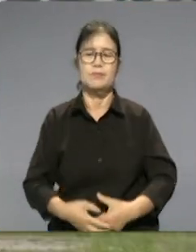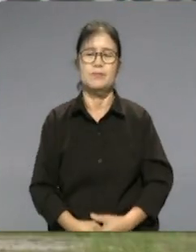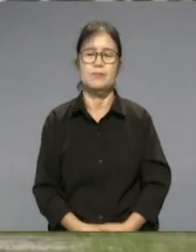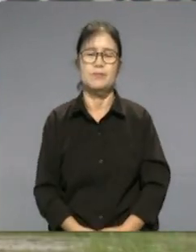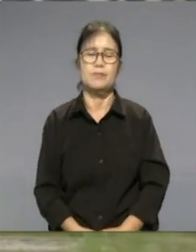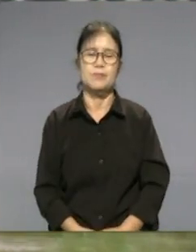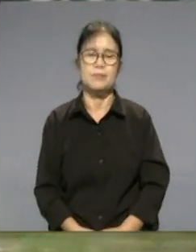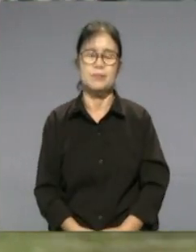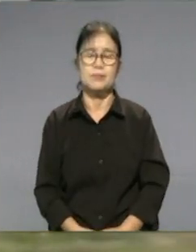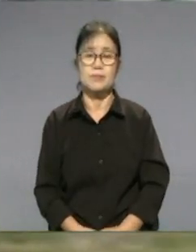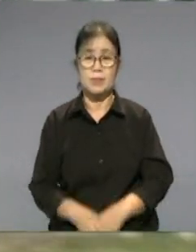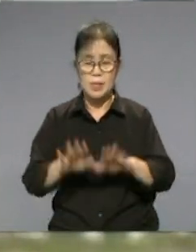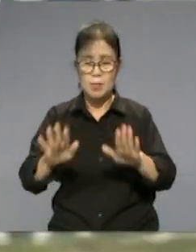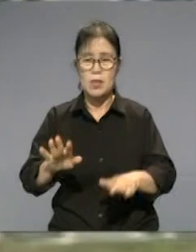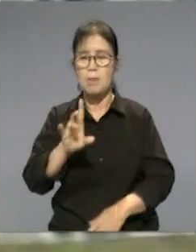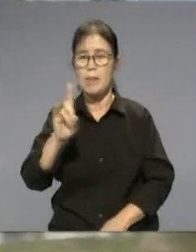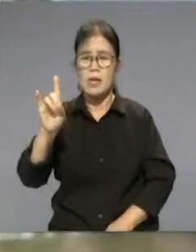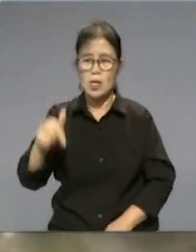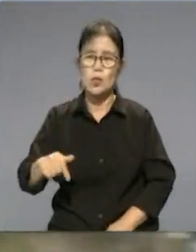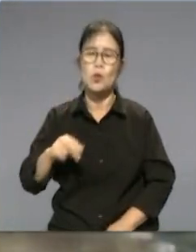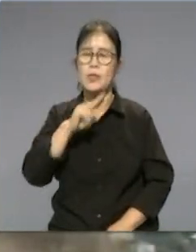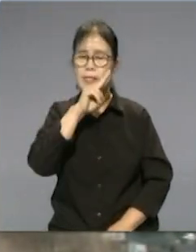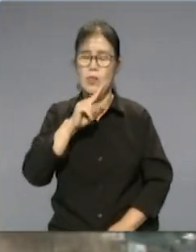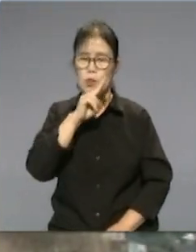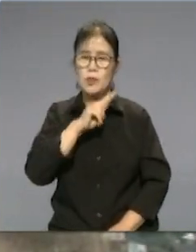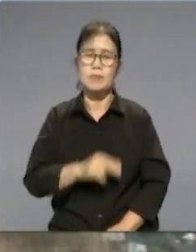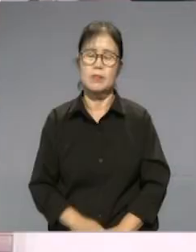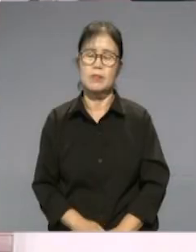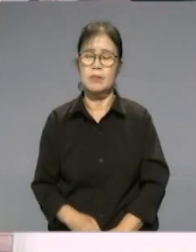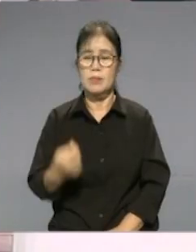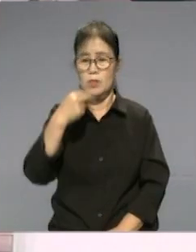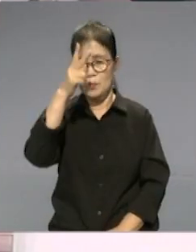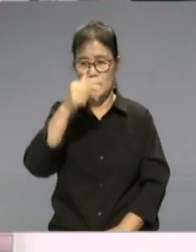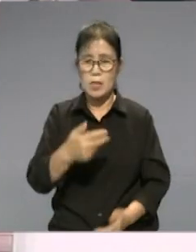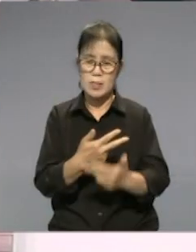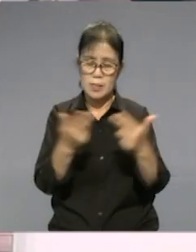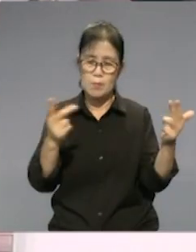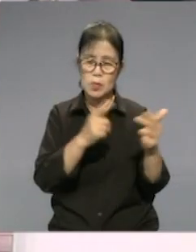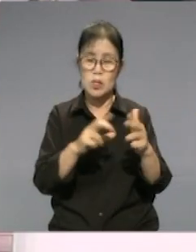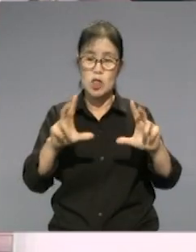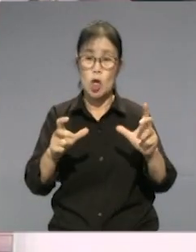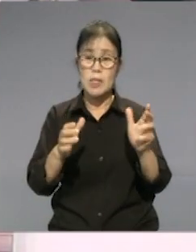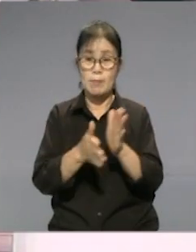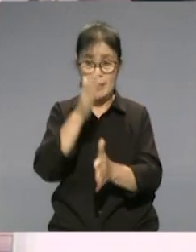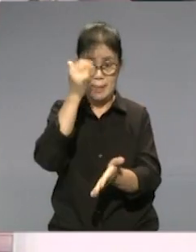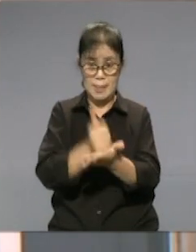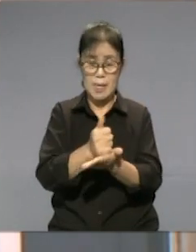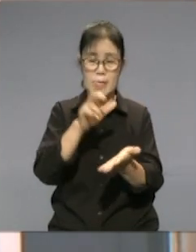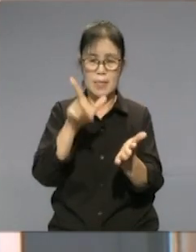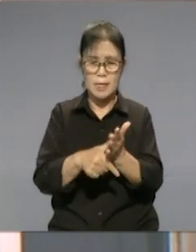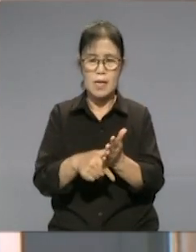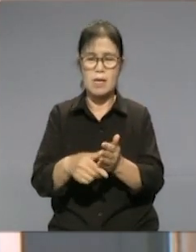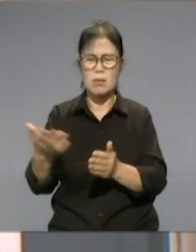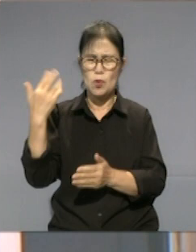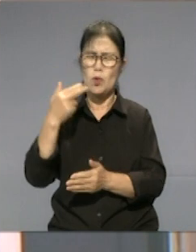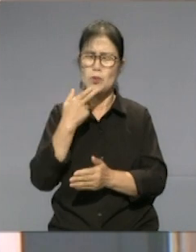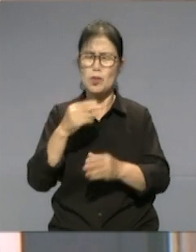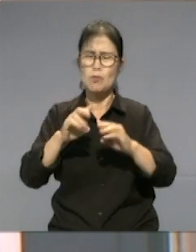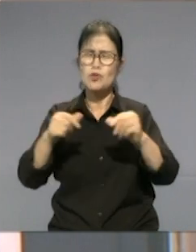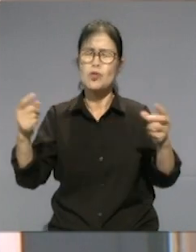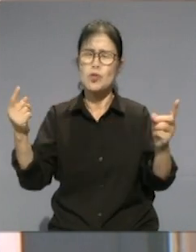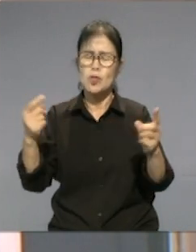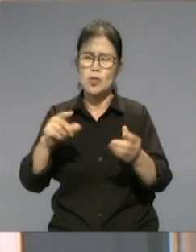임하겠습니다. 이번에는 백현동 의혹입니다. 검찰은 이 대표가 성남시장 시절 이례적인 부지용도